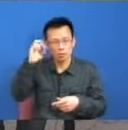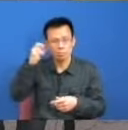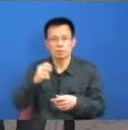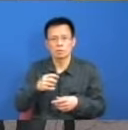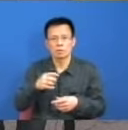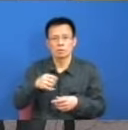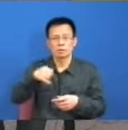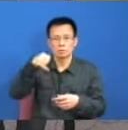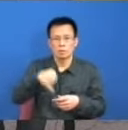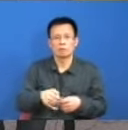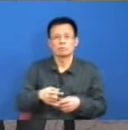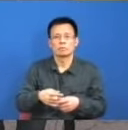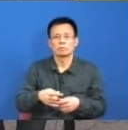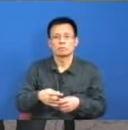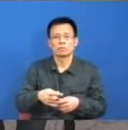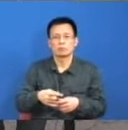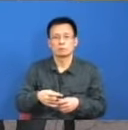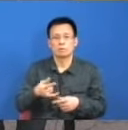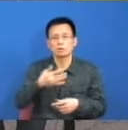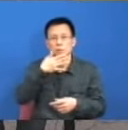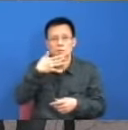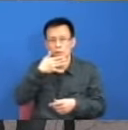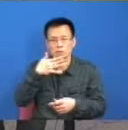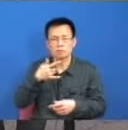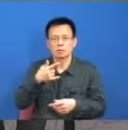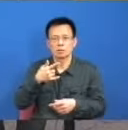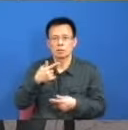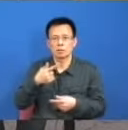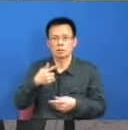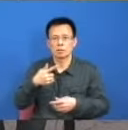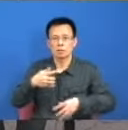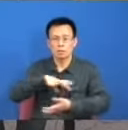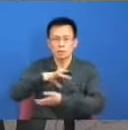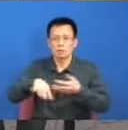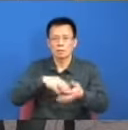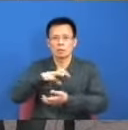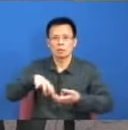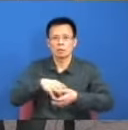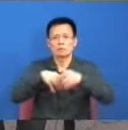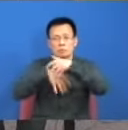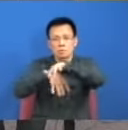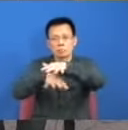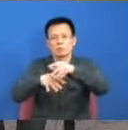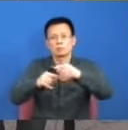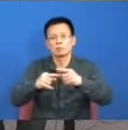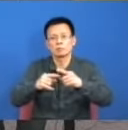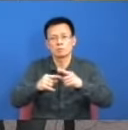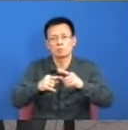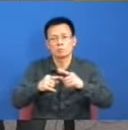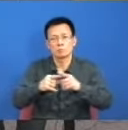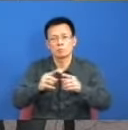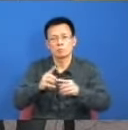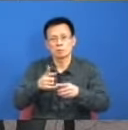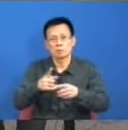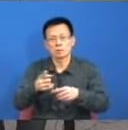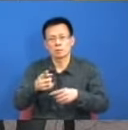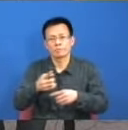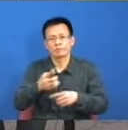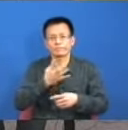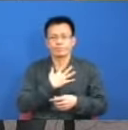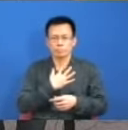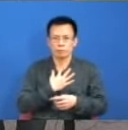覺得下一步落去，一啲青年嘅係搞社運嘅人士，佢會係點樣咧？會係聲吞咗佢